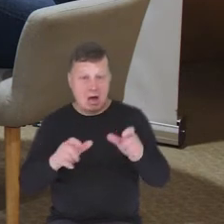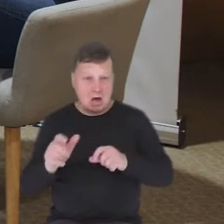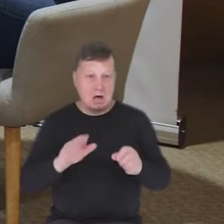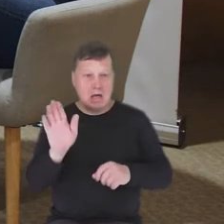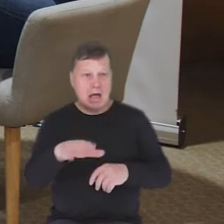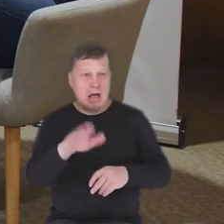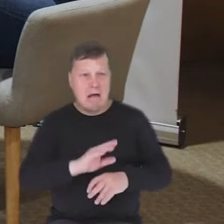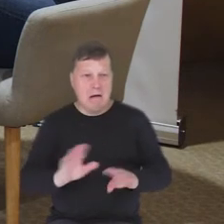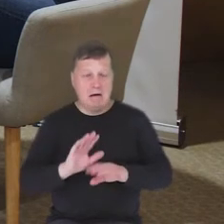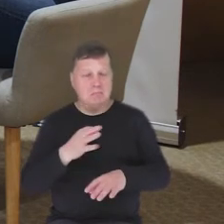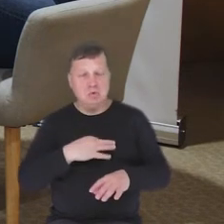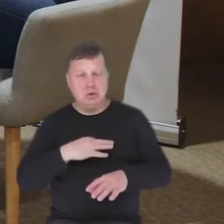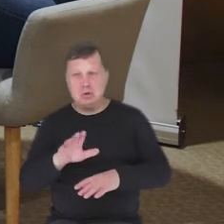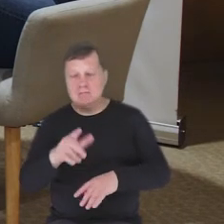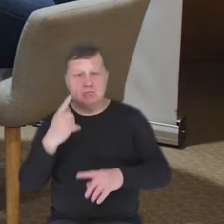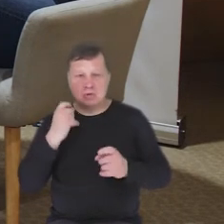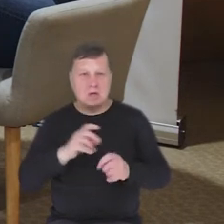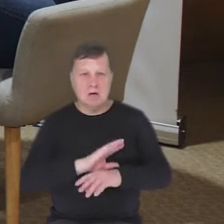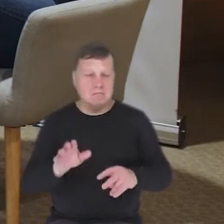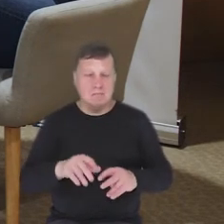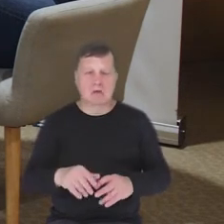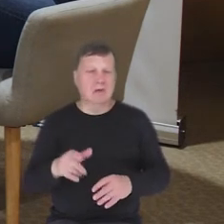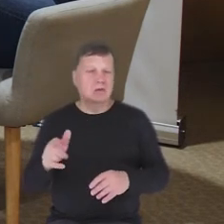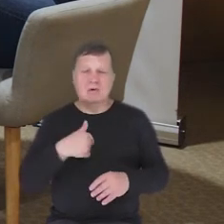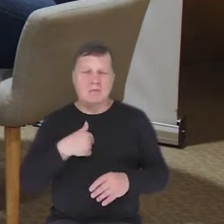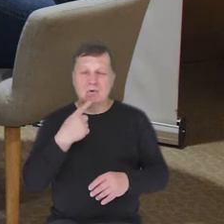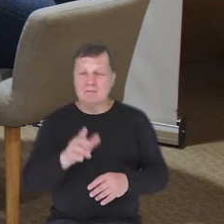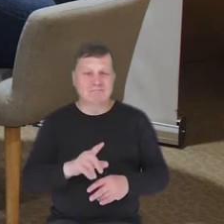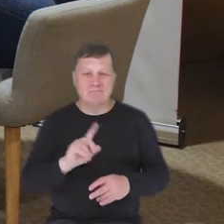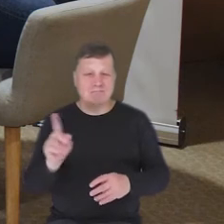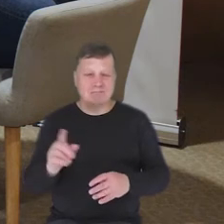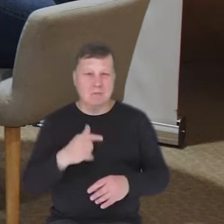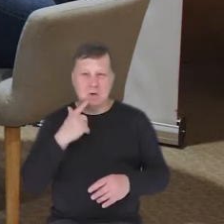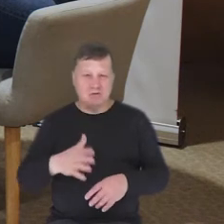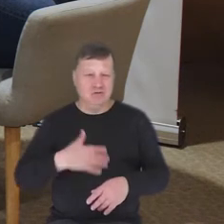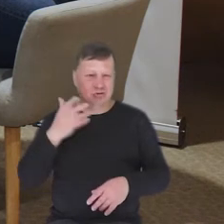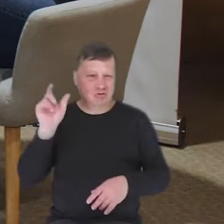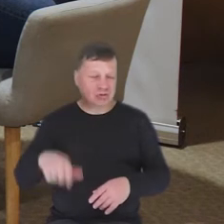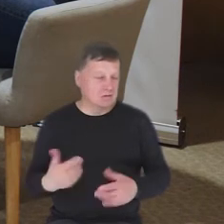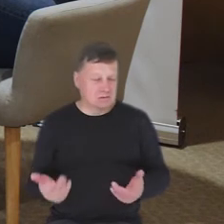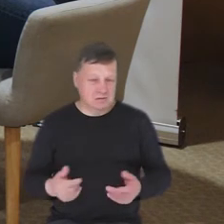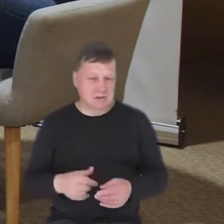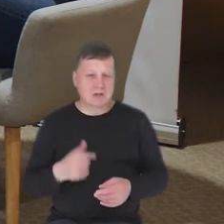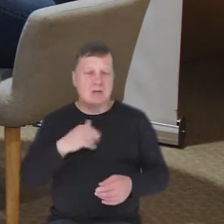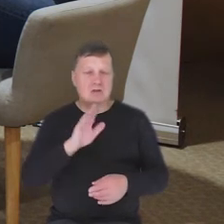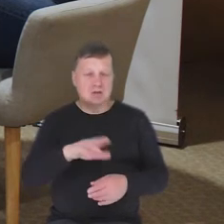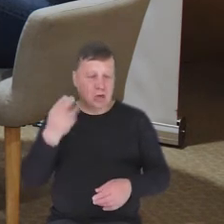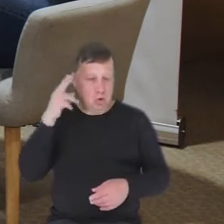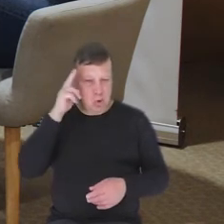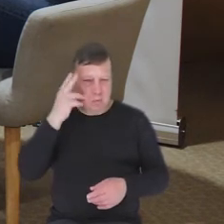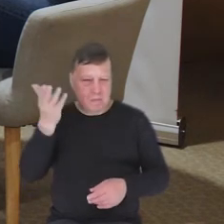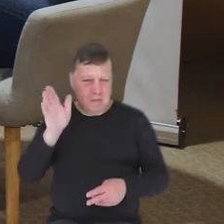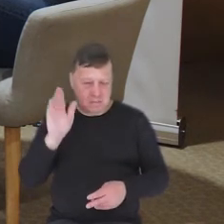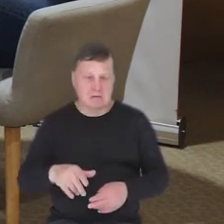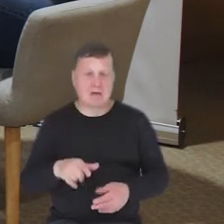hej, bardzo mi przykro, ale ten żart nie przejdzie, ponieważ jest zbyt dziwny i dzieci absolutnie go nie zrozumieją. Taką